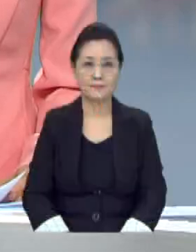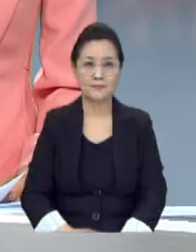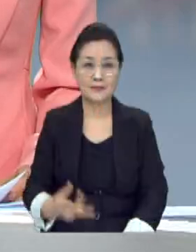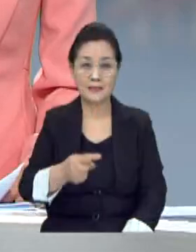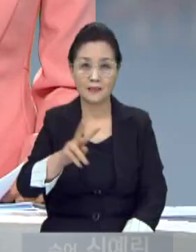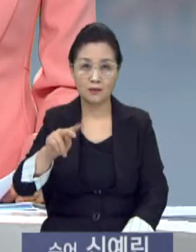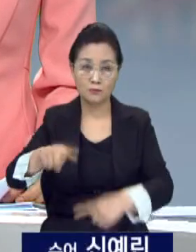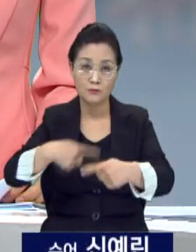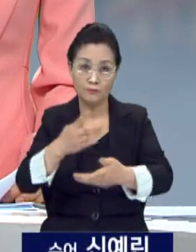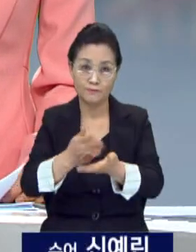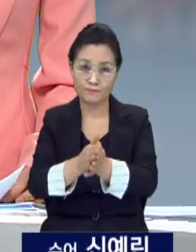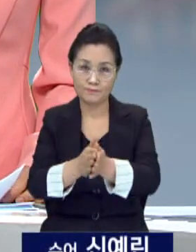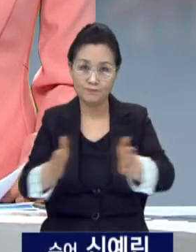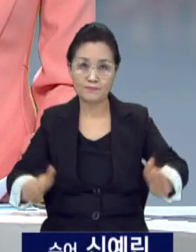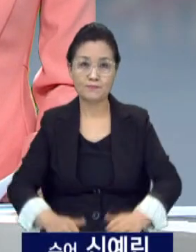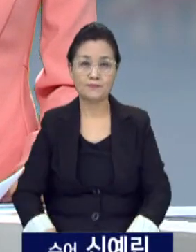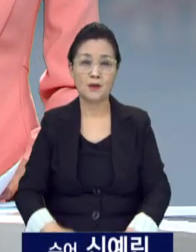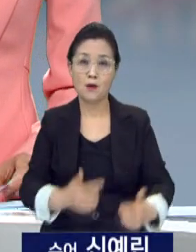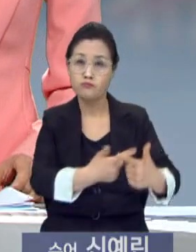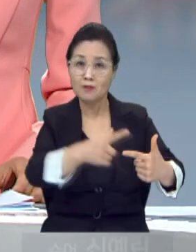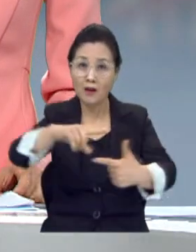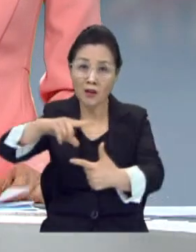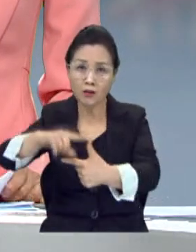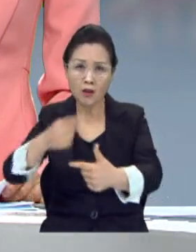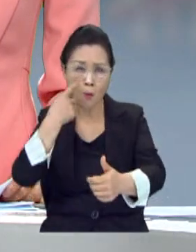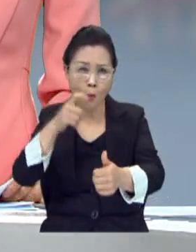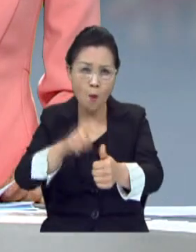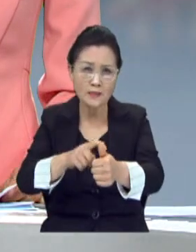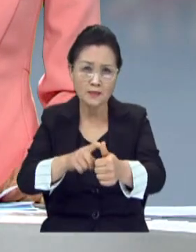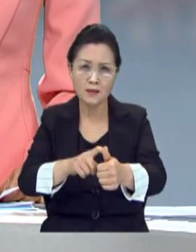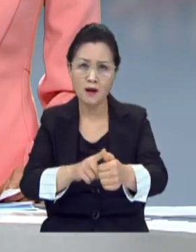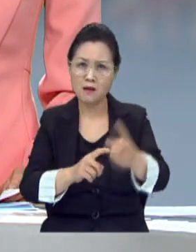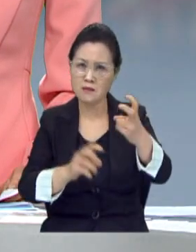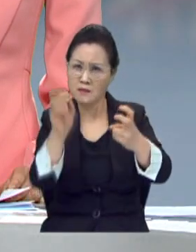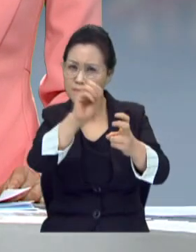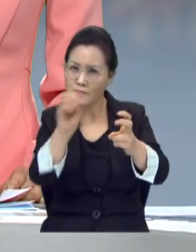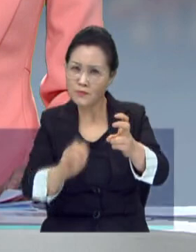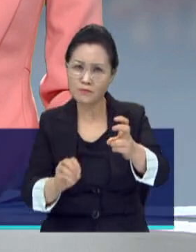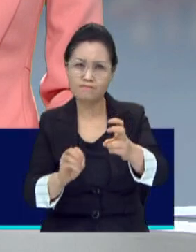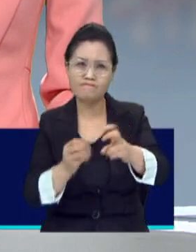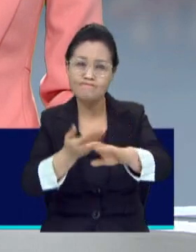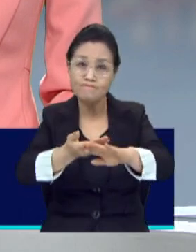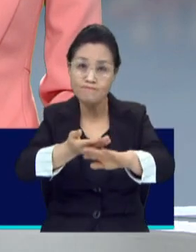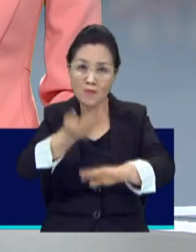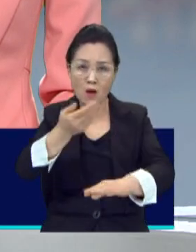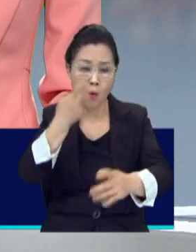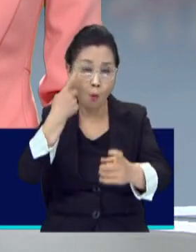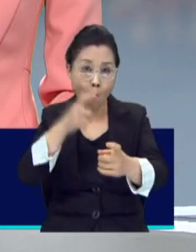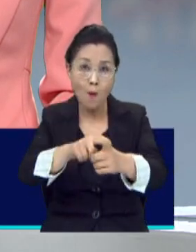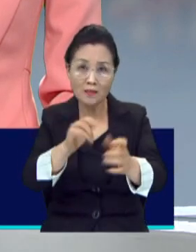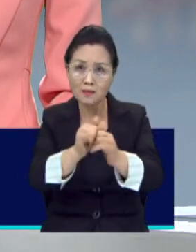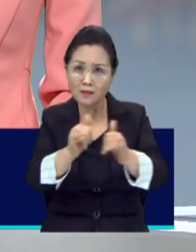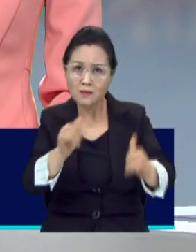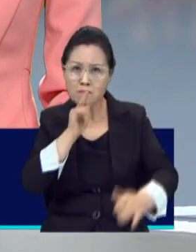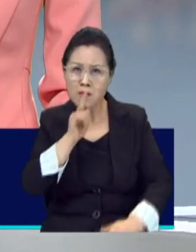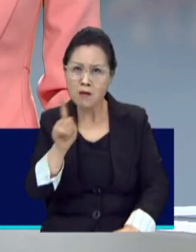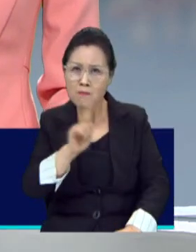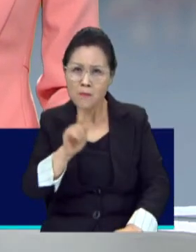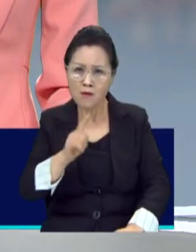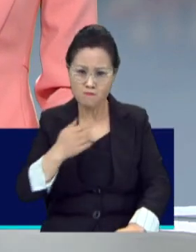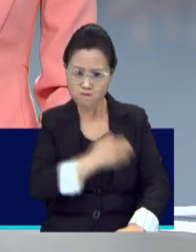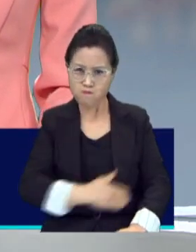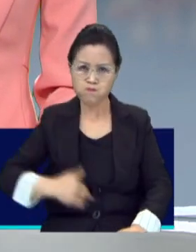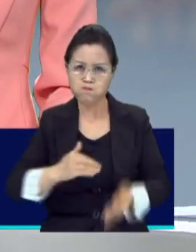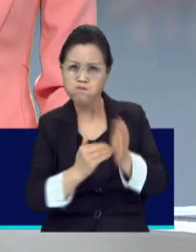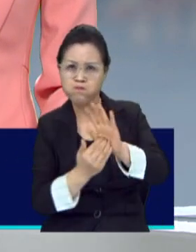개인은 유서에 시작합니다 부산경남 의 확신 자 비율이 20% 를 넘어서는 가운데 박 친절의 사이에서는 이른바 수퍼